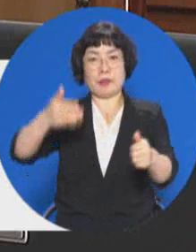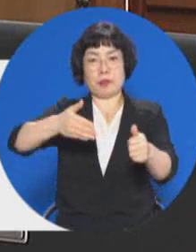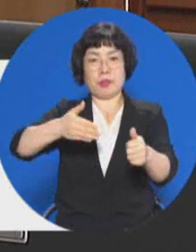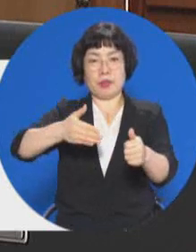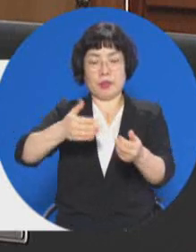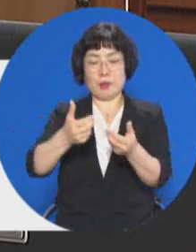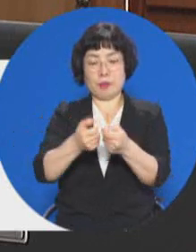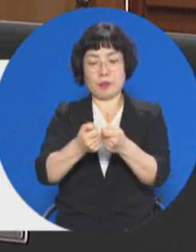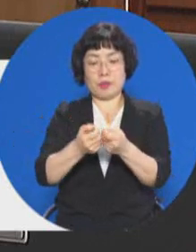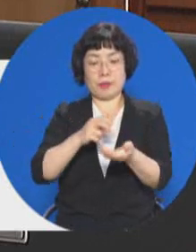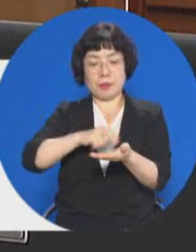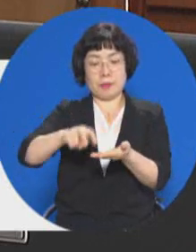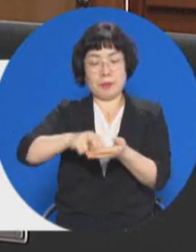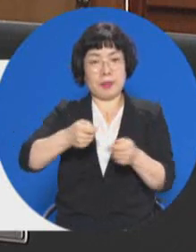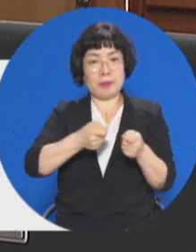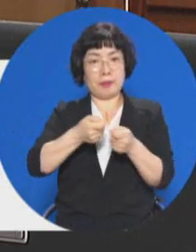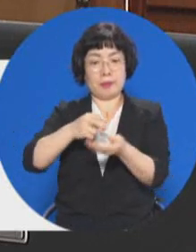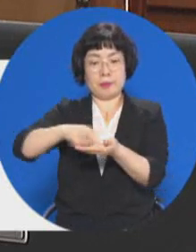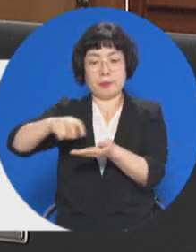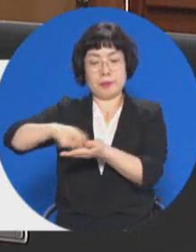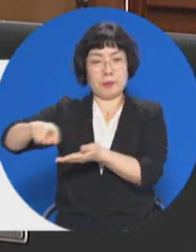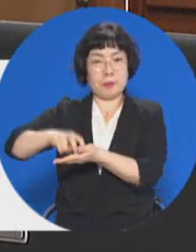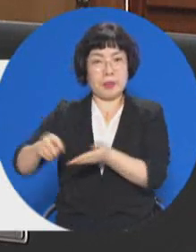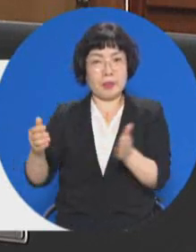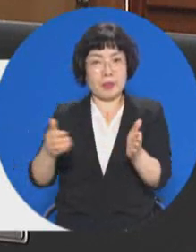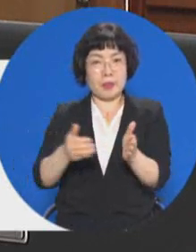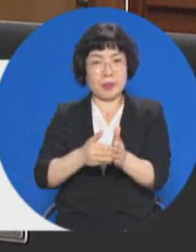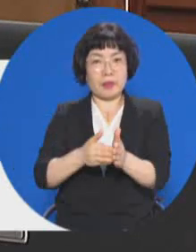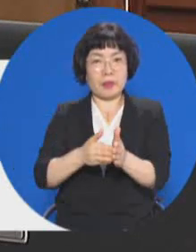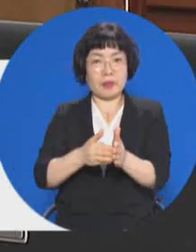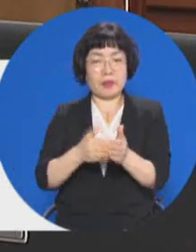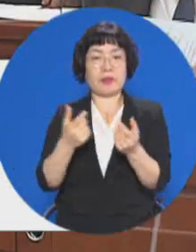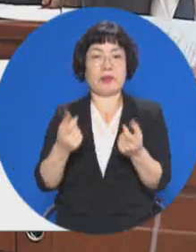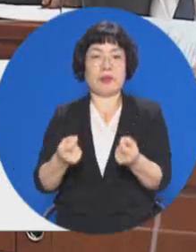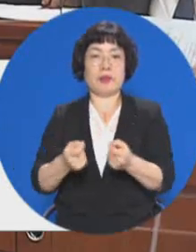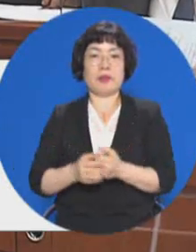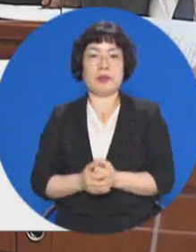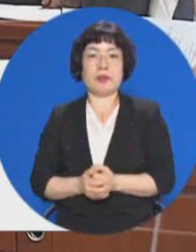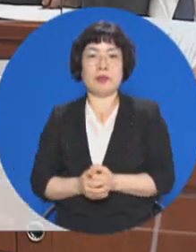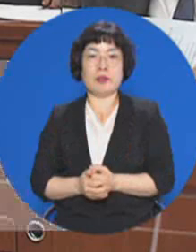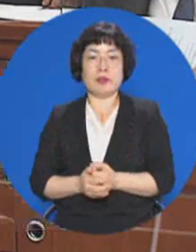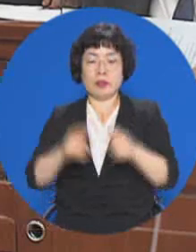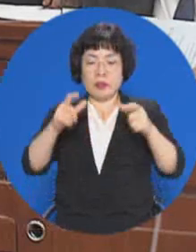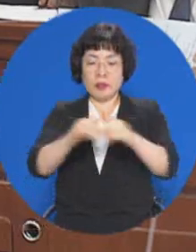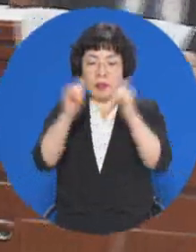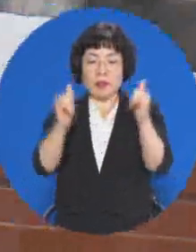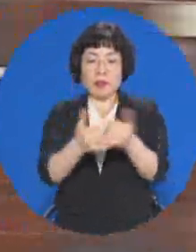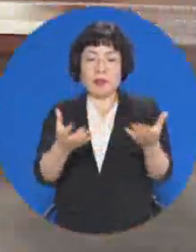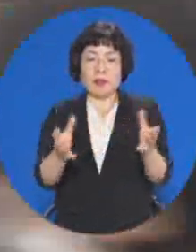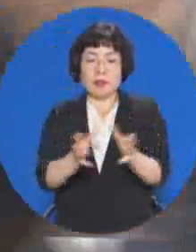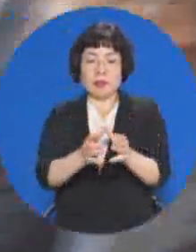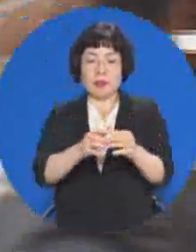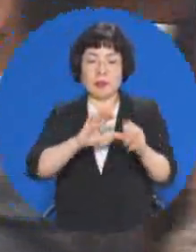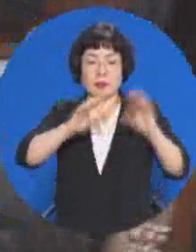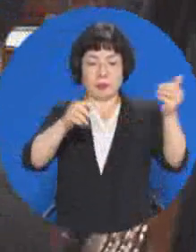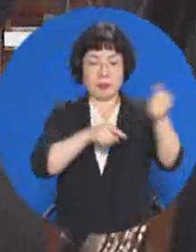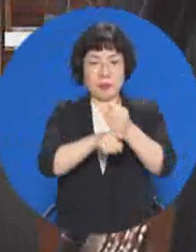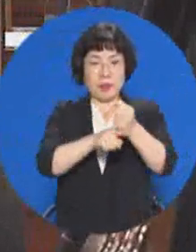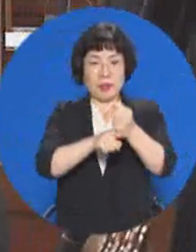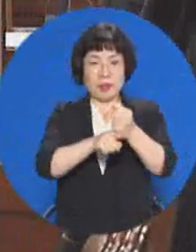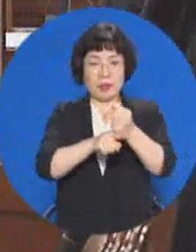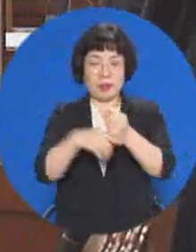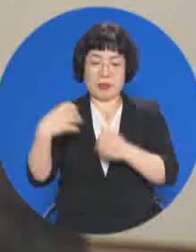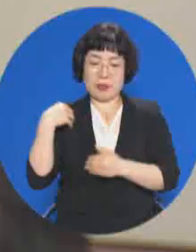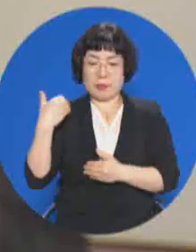해서 협력업체 뭐 관계자들에게 문자를 보낸 것 같아요. 지역 시민단체는 이번 청문회가 책임